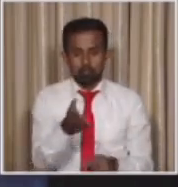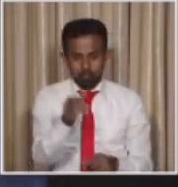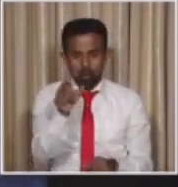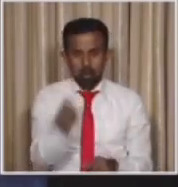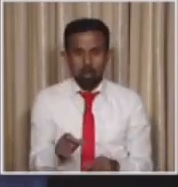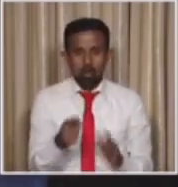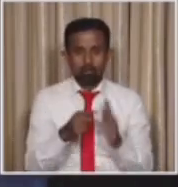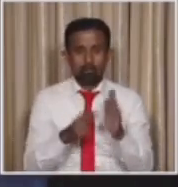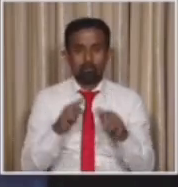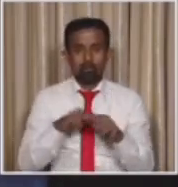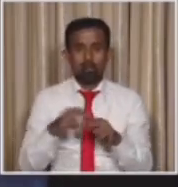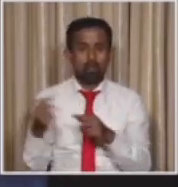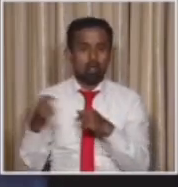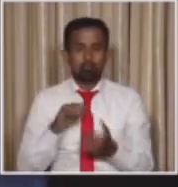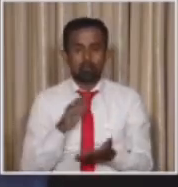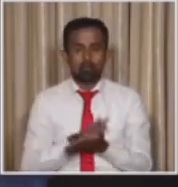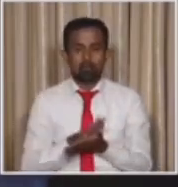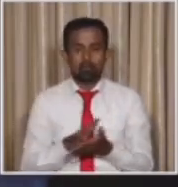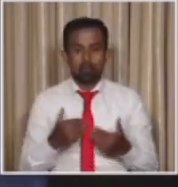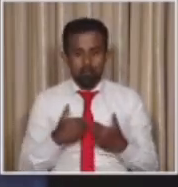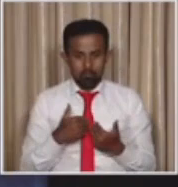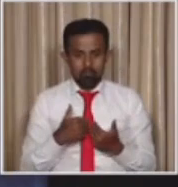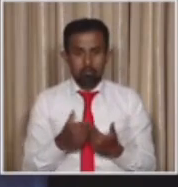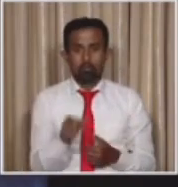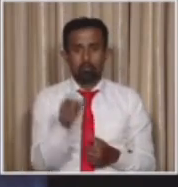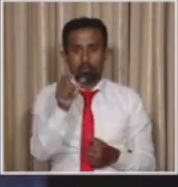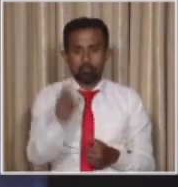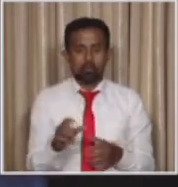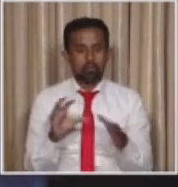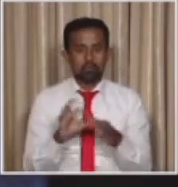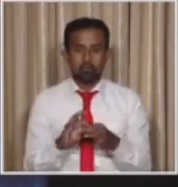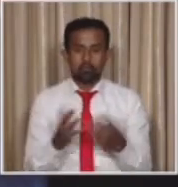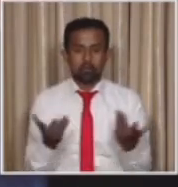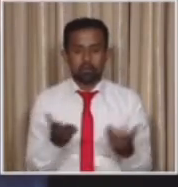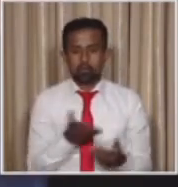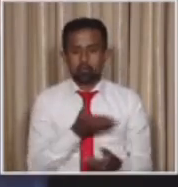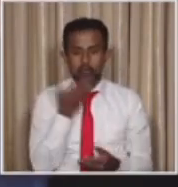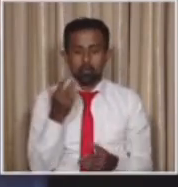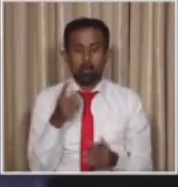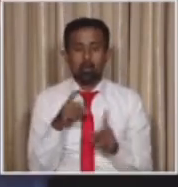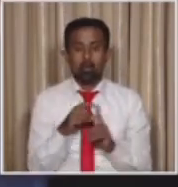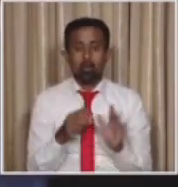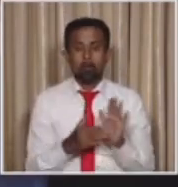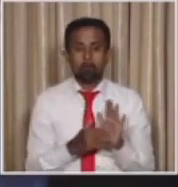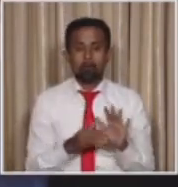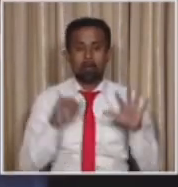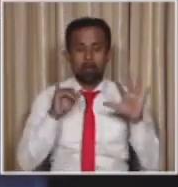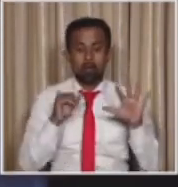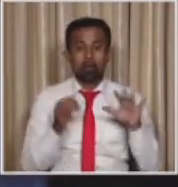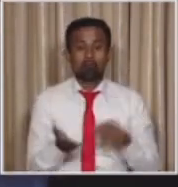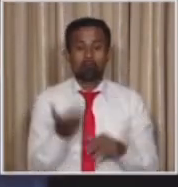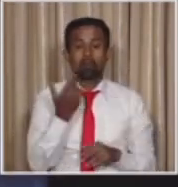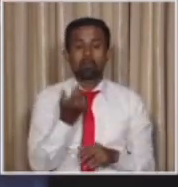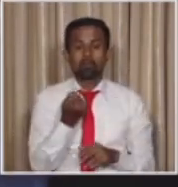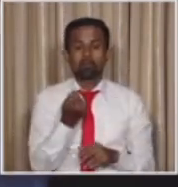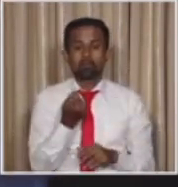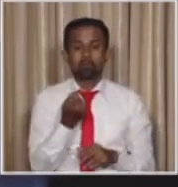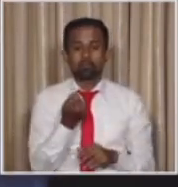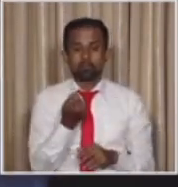ඉන්නවා IMF එක ආපු වගේ සතුරුන අපේ මිනිස්සු සතුරු වෙනවා ඔබතුමා සම්බන්ධ නොවෙන්න පුළුවන්. අර ඩොලර් මිලියන 6කට වැඩි ගාණක්